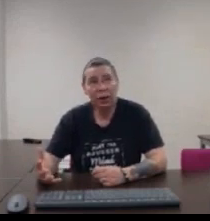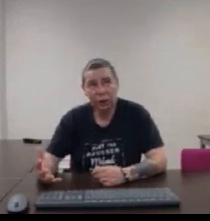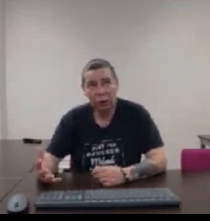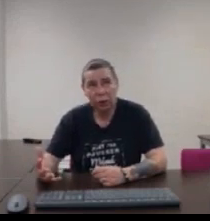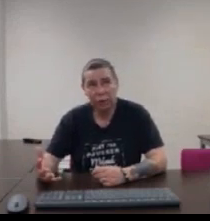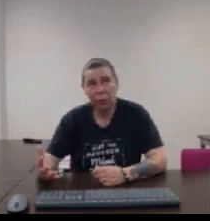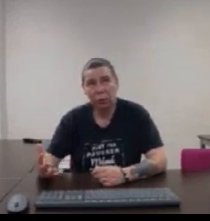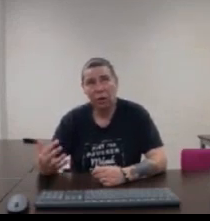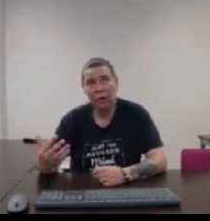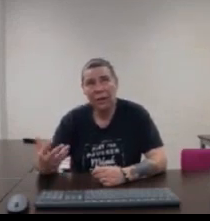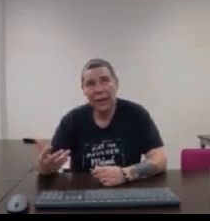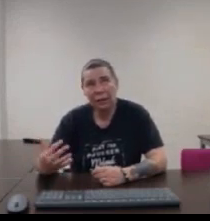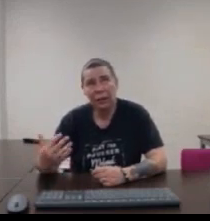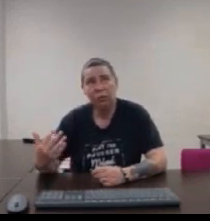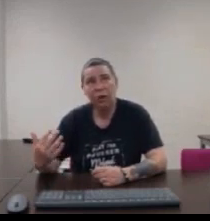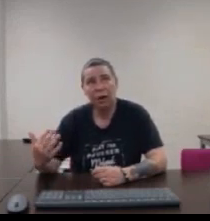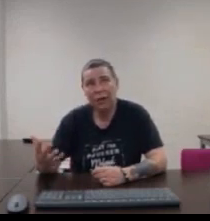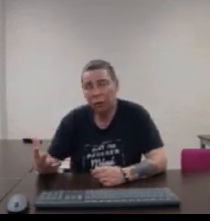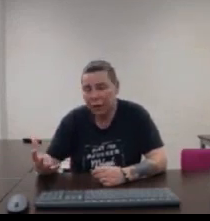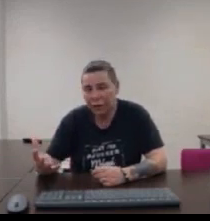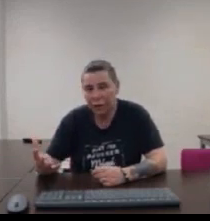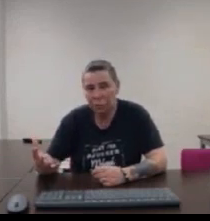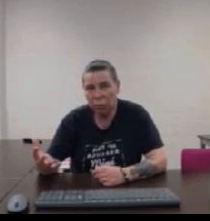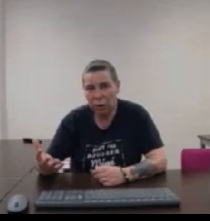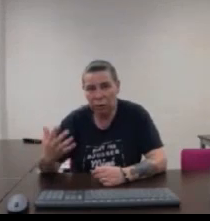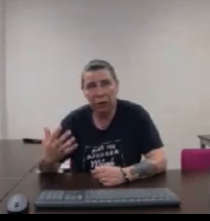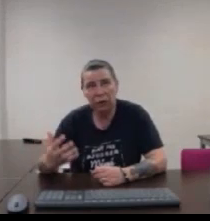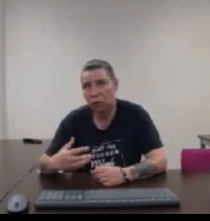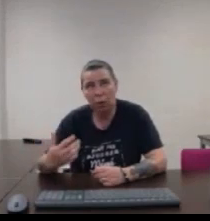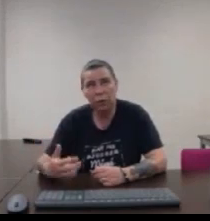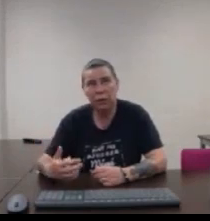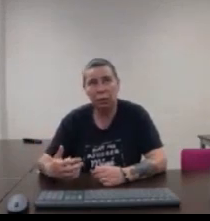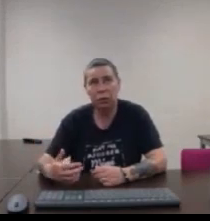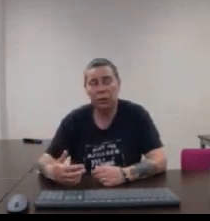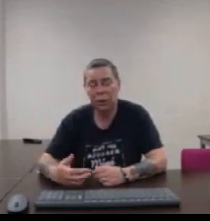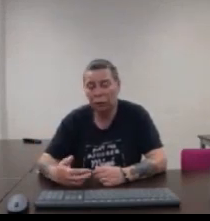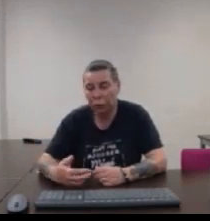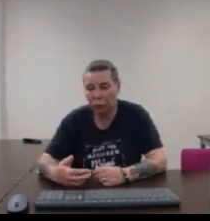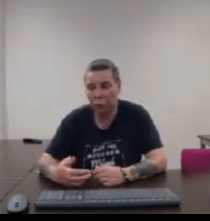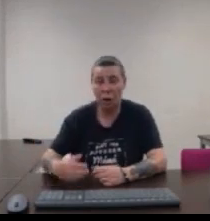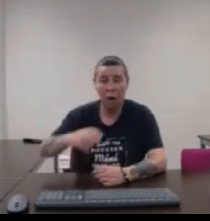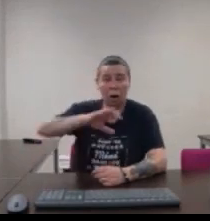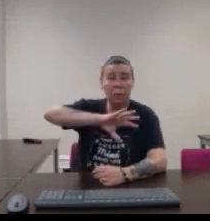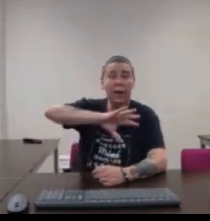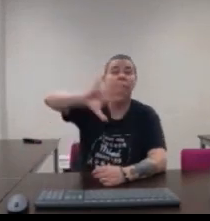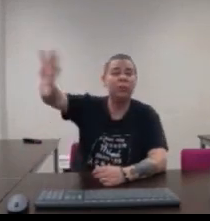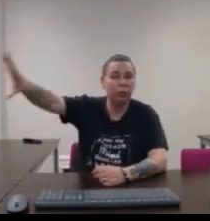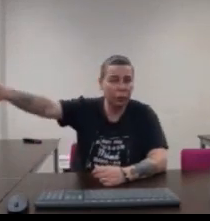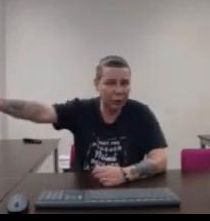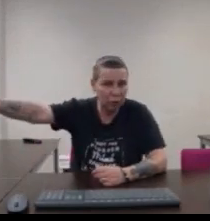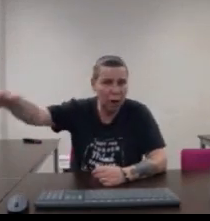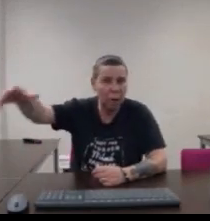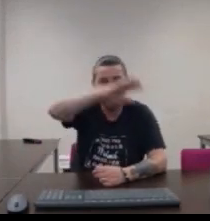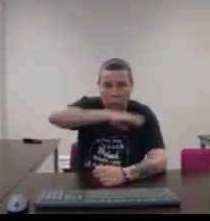Comment on peut réduire ce bruit? Donc, l'idéal, c'est de pouvoir isoler les équipements bruyants. C'est ce que je reprends mon exemple d'imprimante photocopieur qu'on met